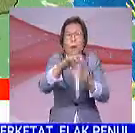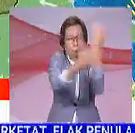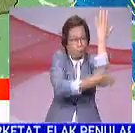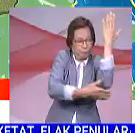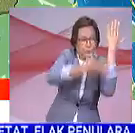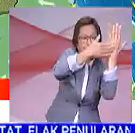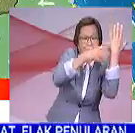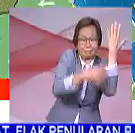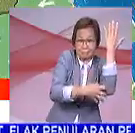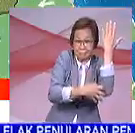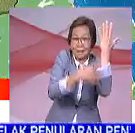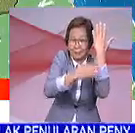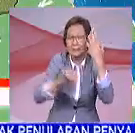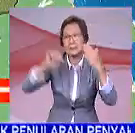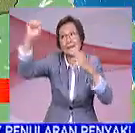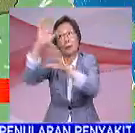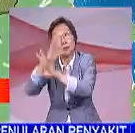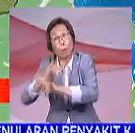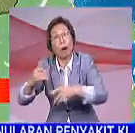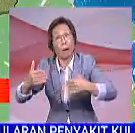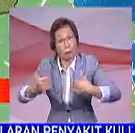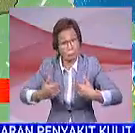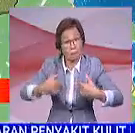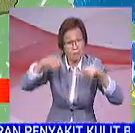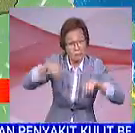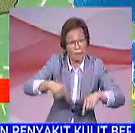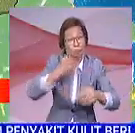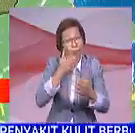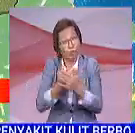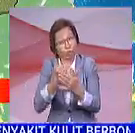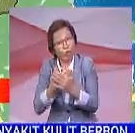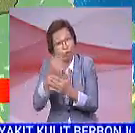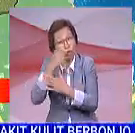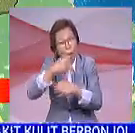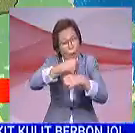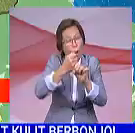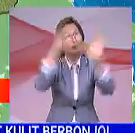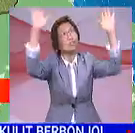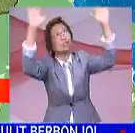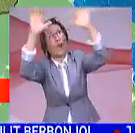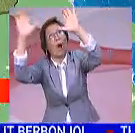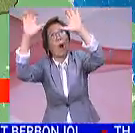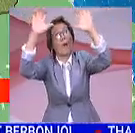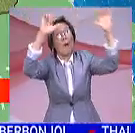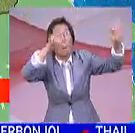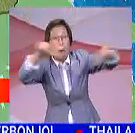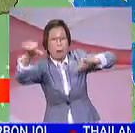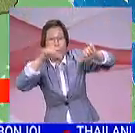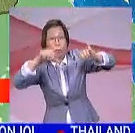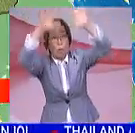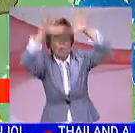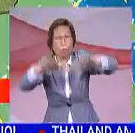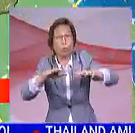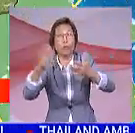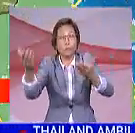semenanjung Malaysia dan juga di negeri Sabah dan Sarawak, yang mana ianya adalah kondusif bagi pembentukan awan aktif yang boleh membawa keadaan cuaca lembap